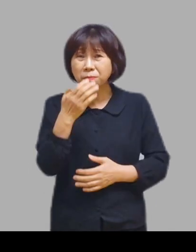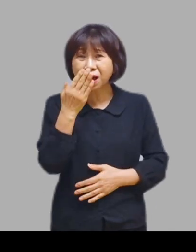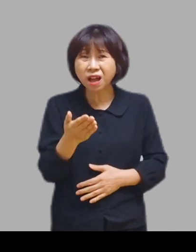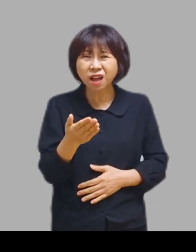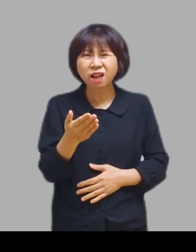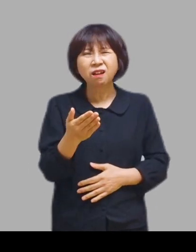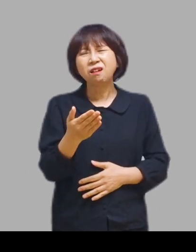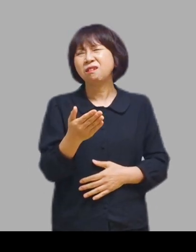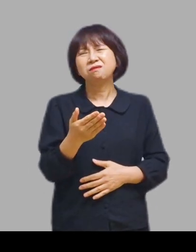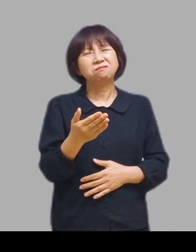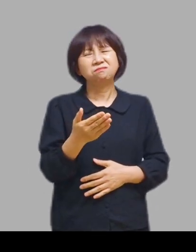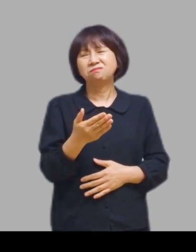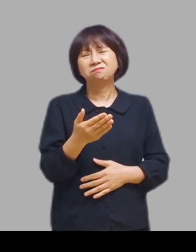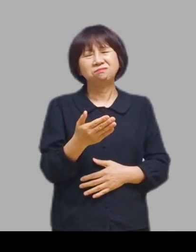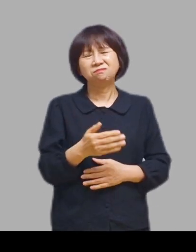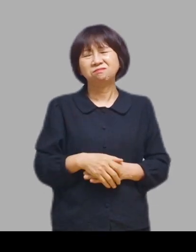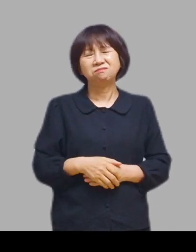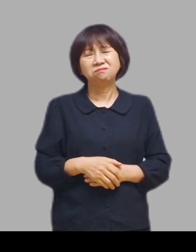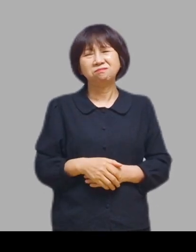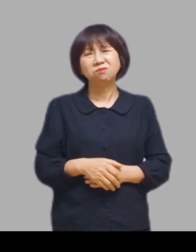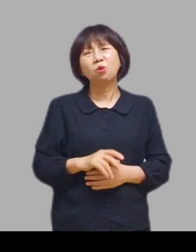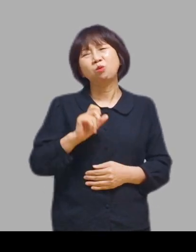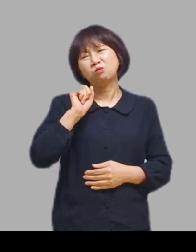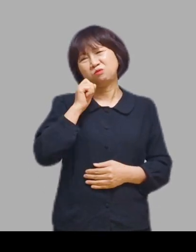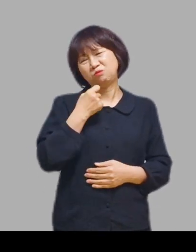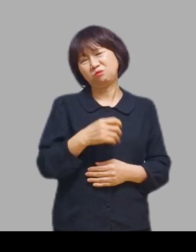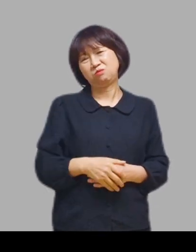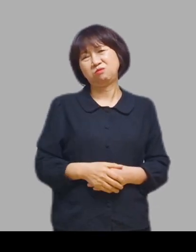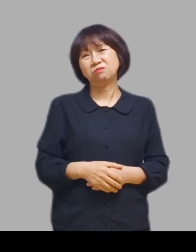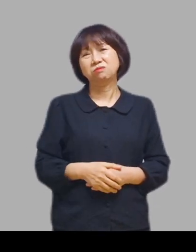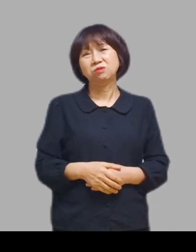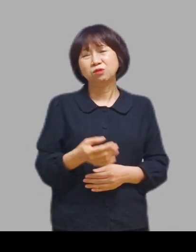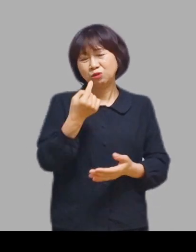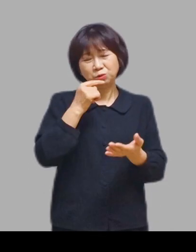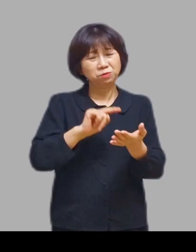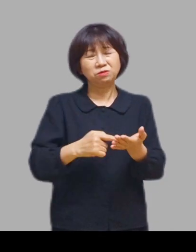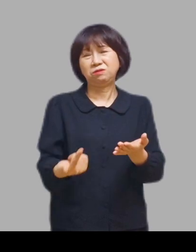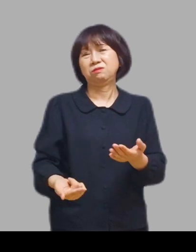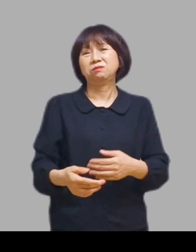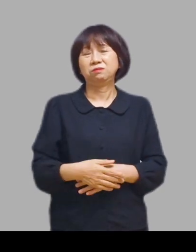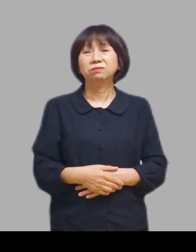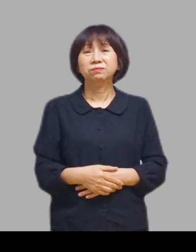우리가 생각하는 걸로 인해서 그렇게 쉽게